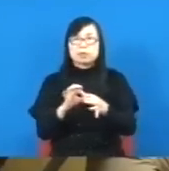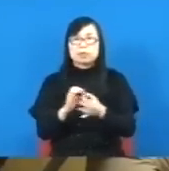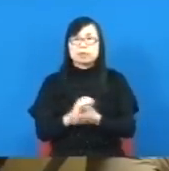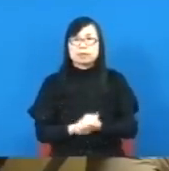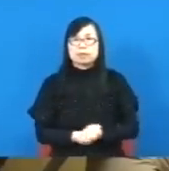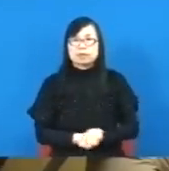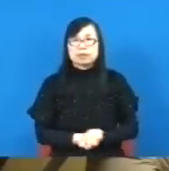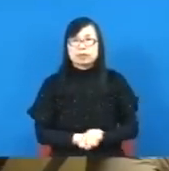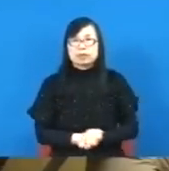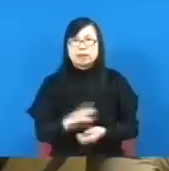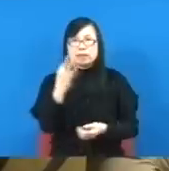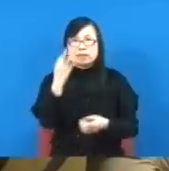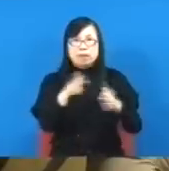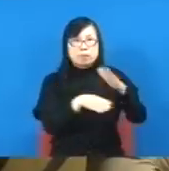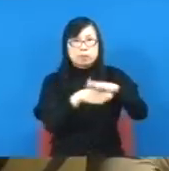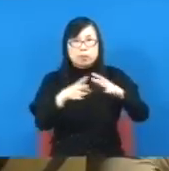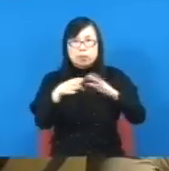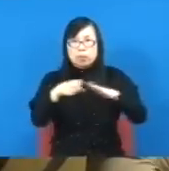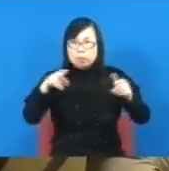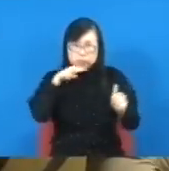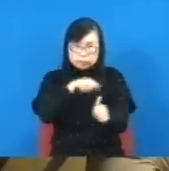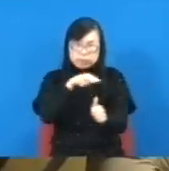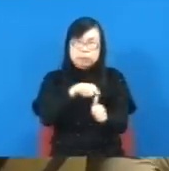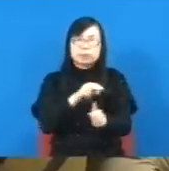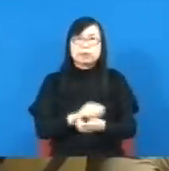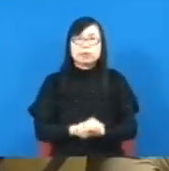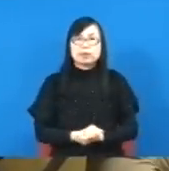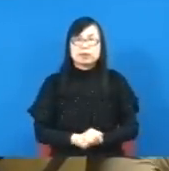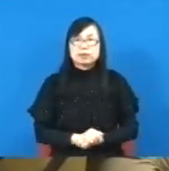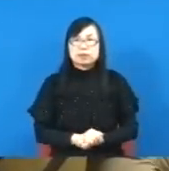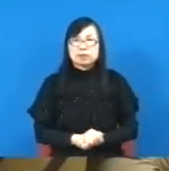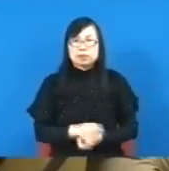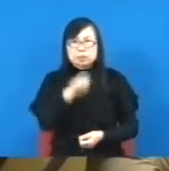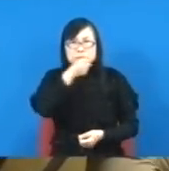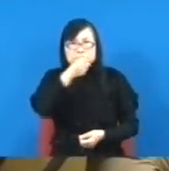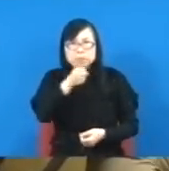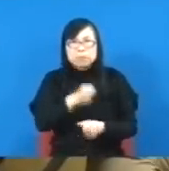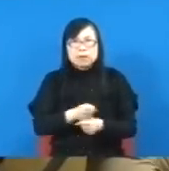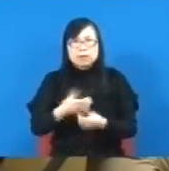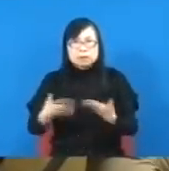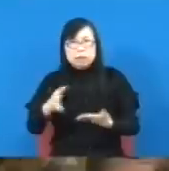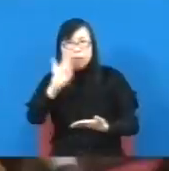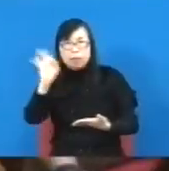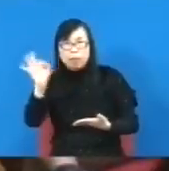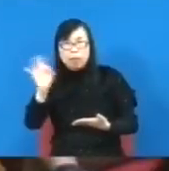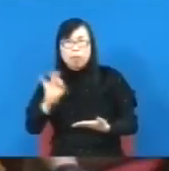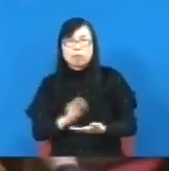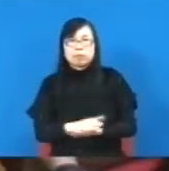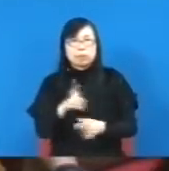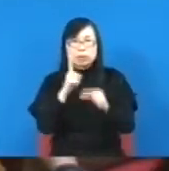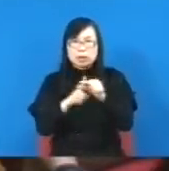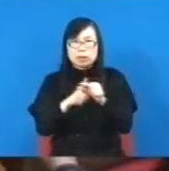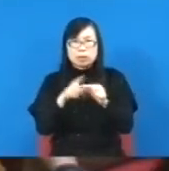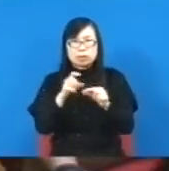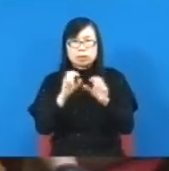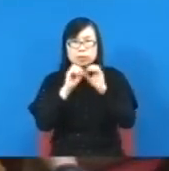係咪啊？三個部控制住噶嘛。咁你邊你話做傳媒邊度有咁啊？呢度冇噶嘛？呢度唔會有個中宣部